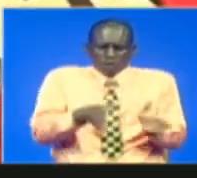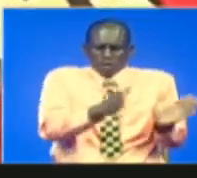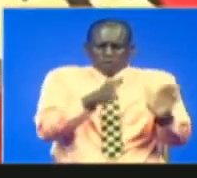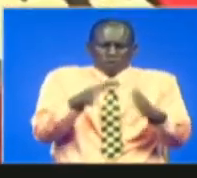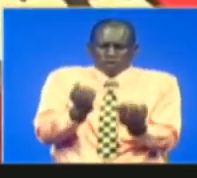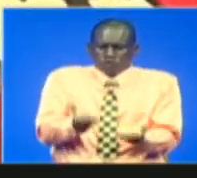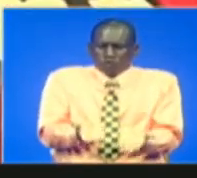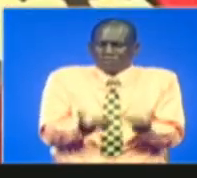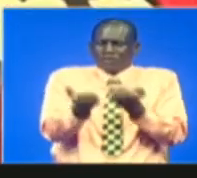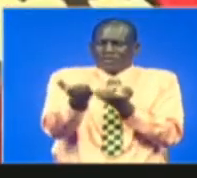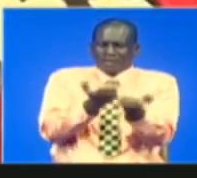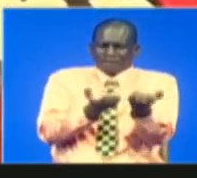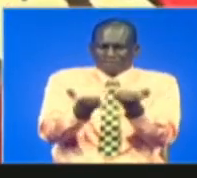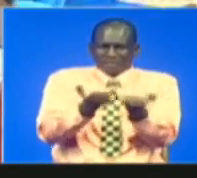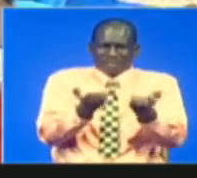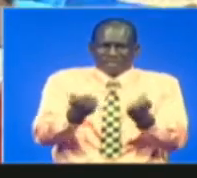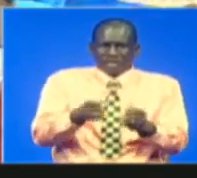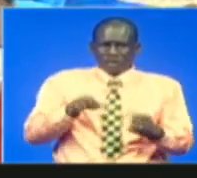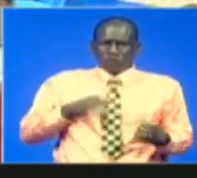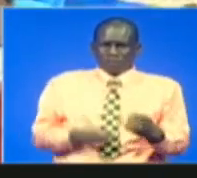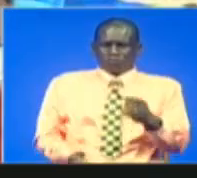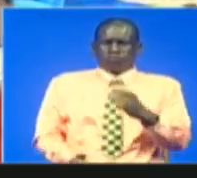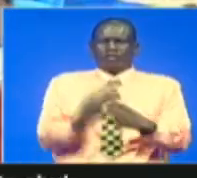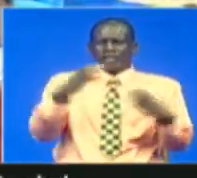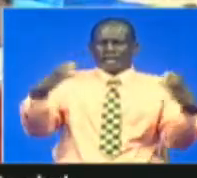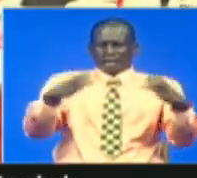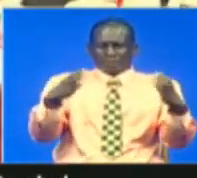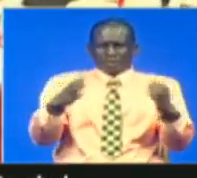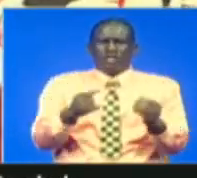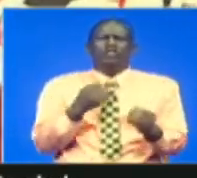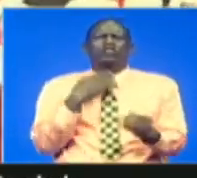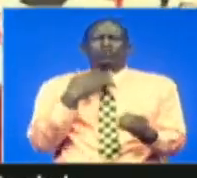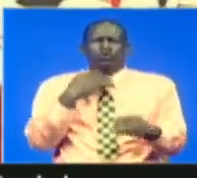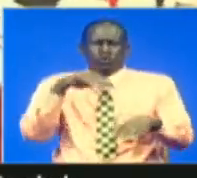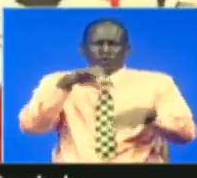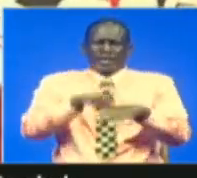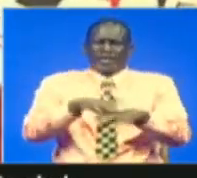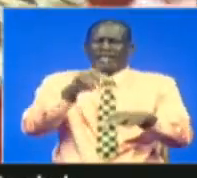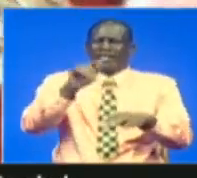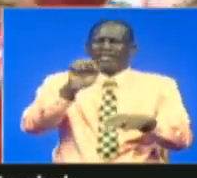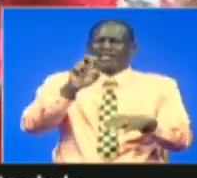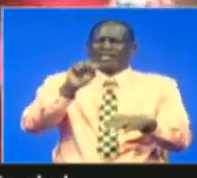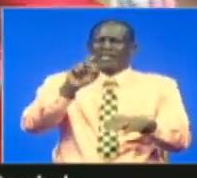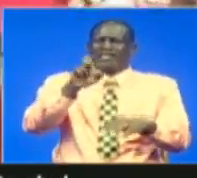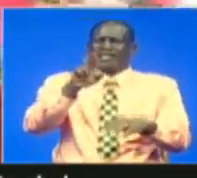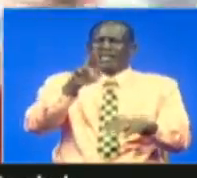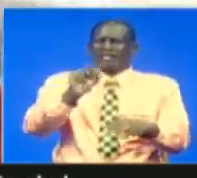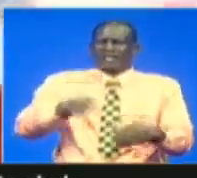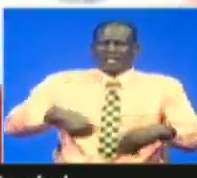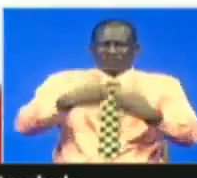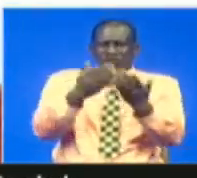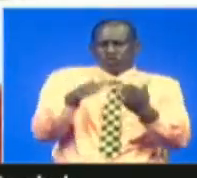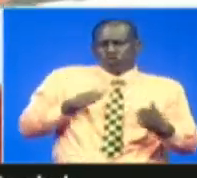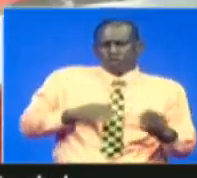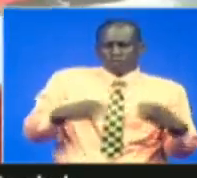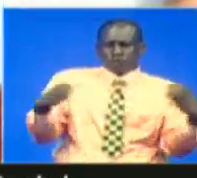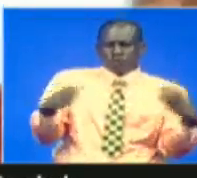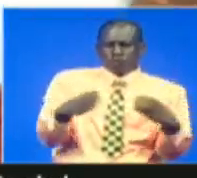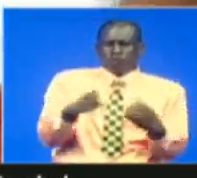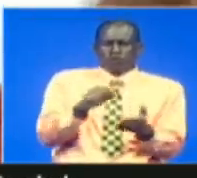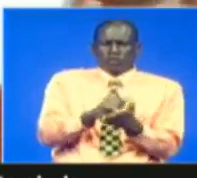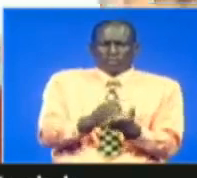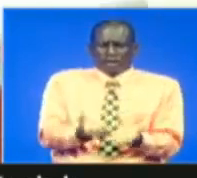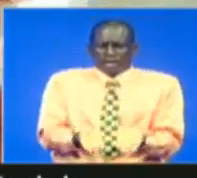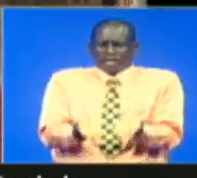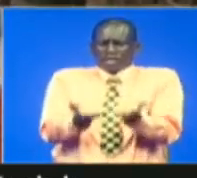kibiashara. Wanawake hao walioanzisha kampuni yao wanapania kupata zabuni zinazotolewa kwa makundi ya kina mama ili kujiendeleza katika